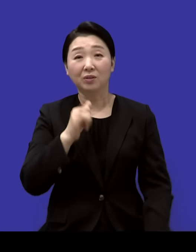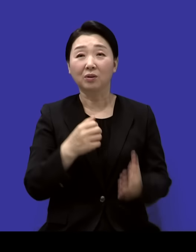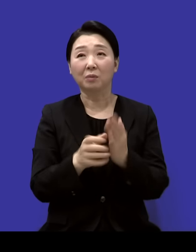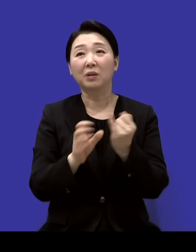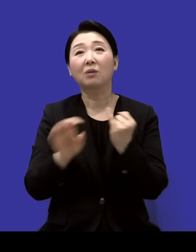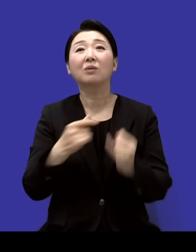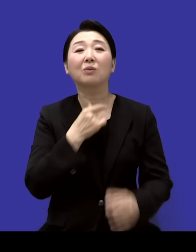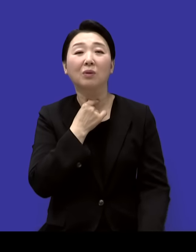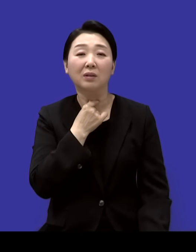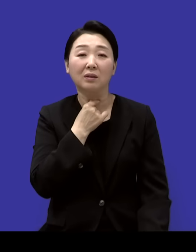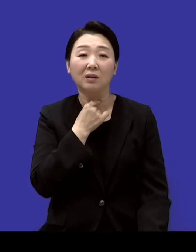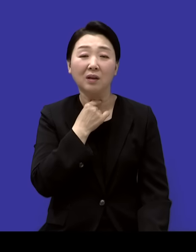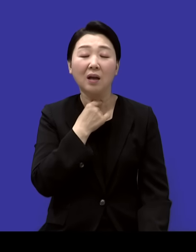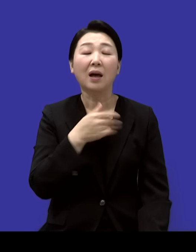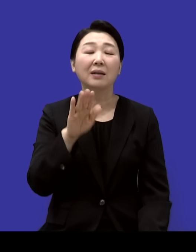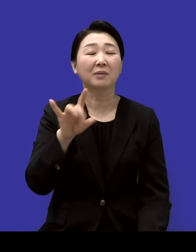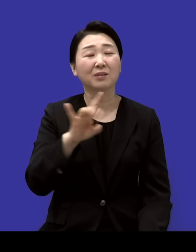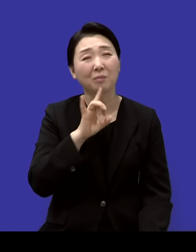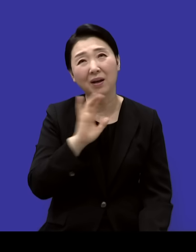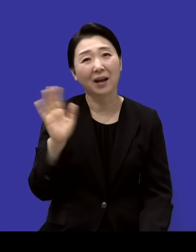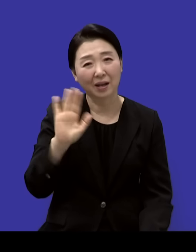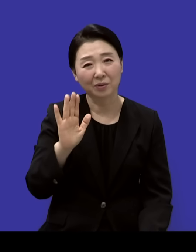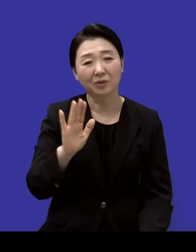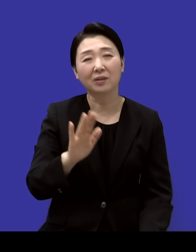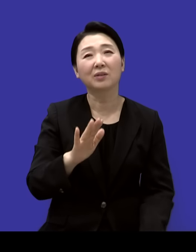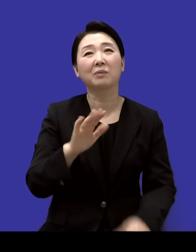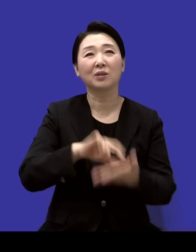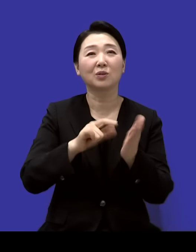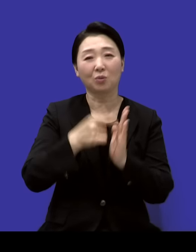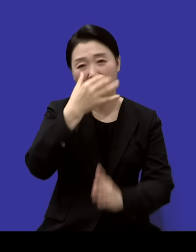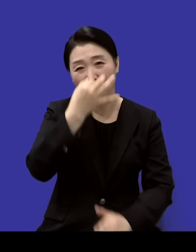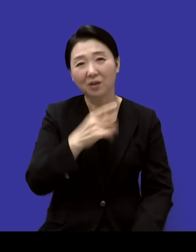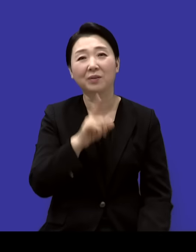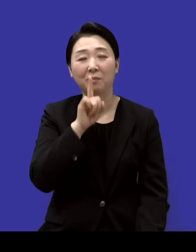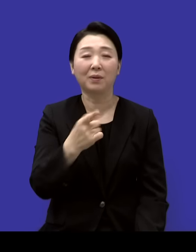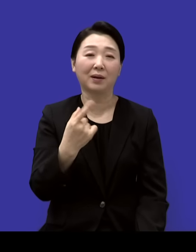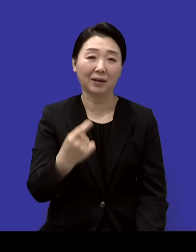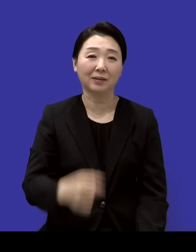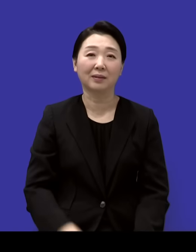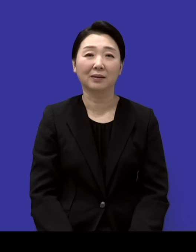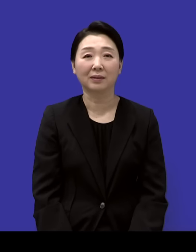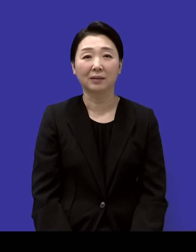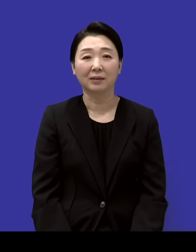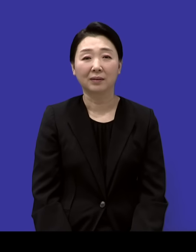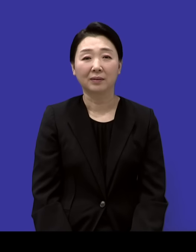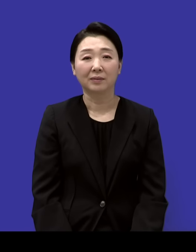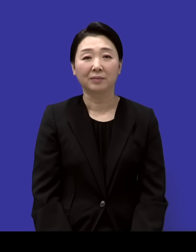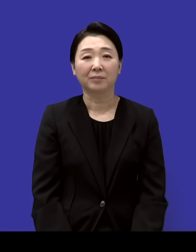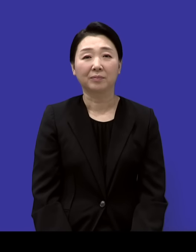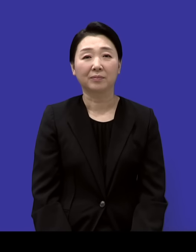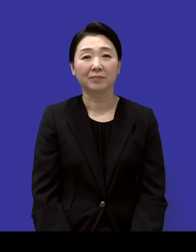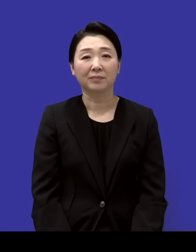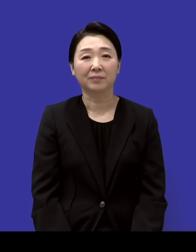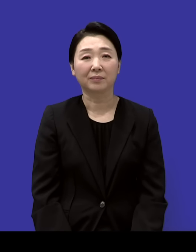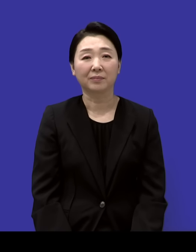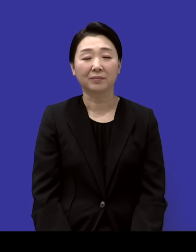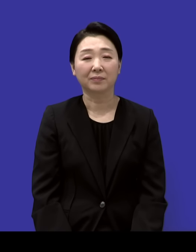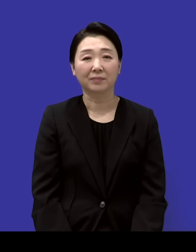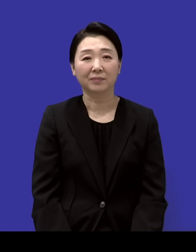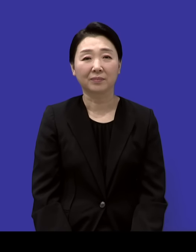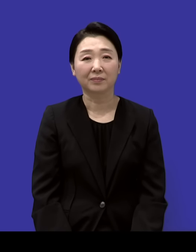진짜 떨어뜨리려면 그것만 했겠어요. 그렇죠. 그냥 그렇게 힘들었다는 걸 표현하는 거지. 실제로 네. 그런 걸 생각하신 건 아니겠지만요.